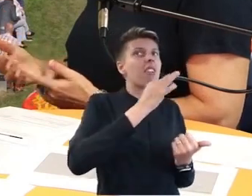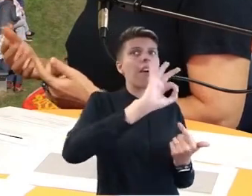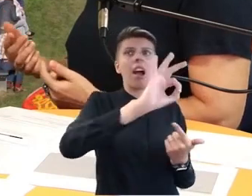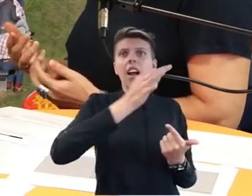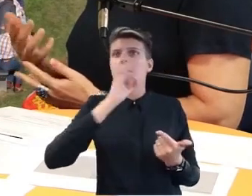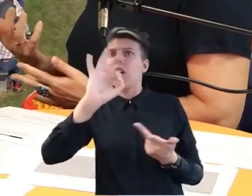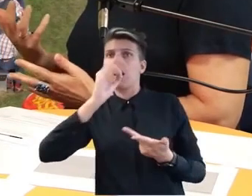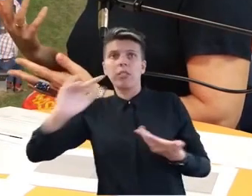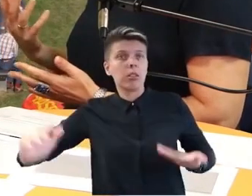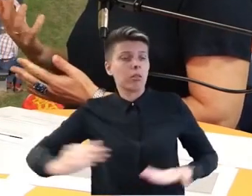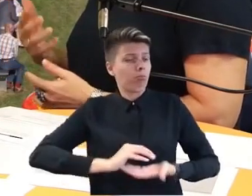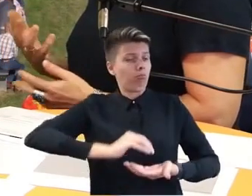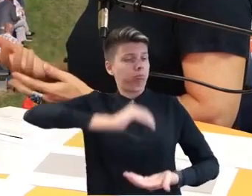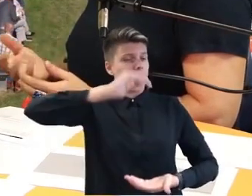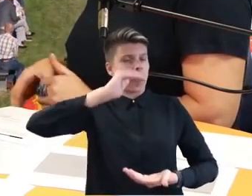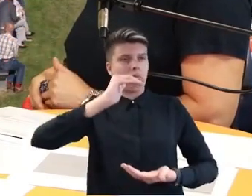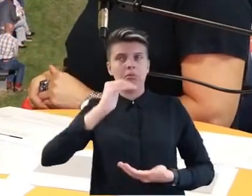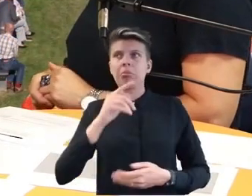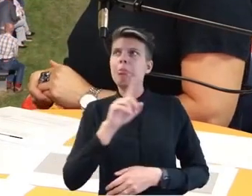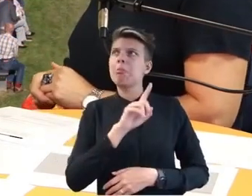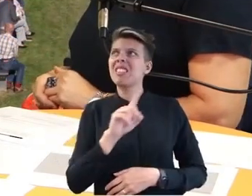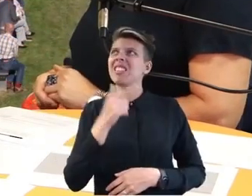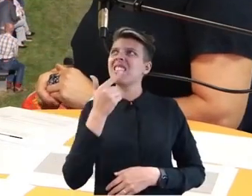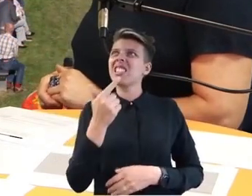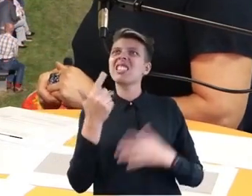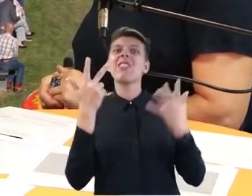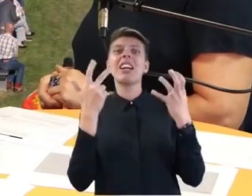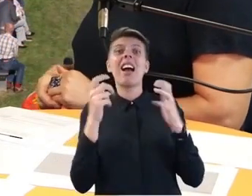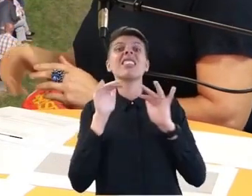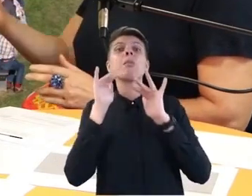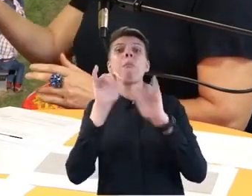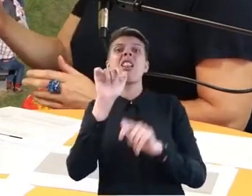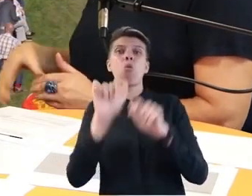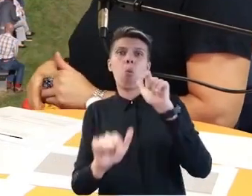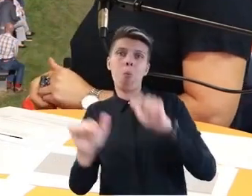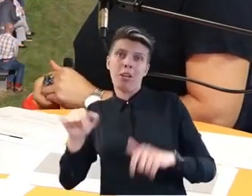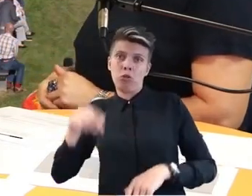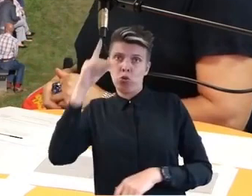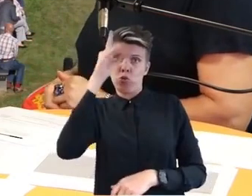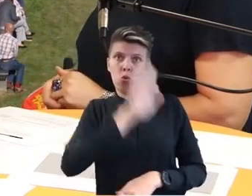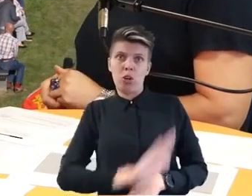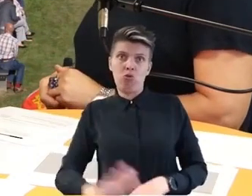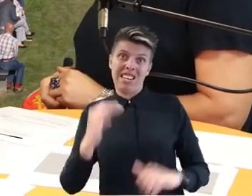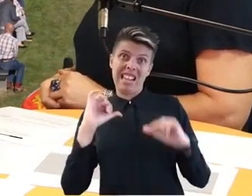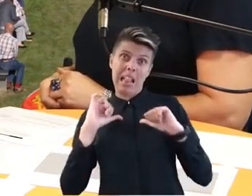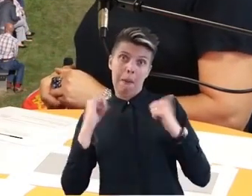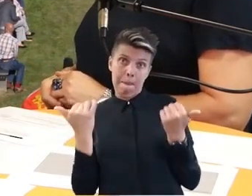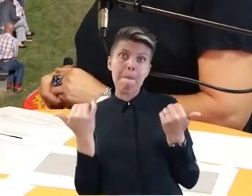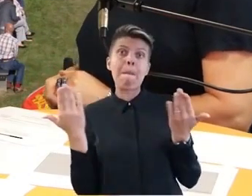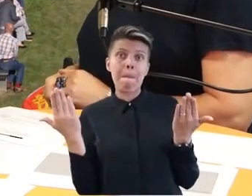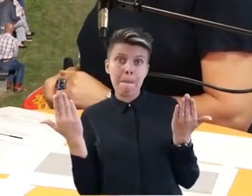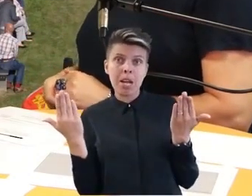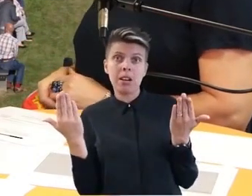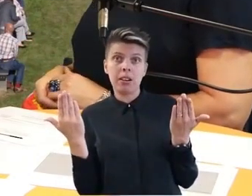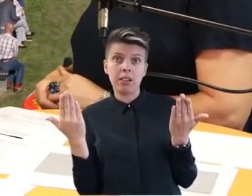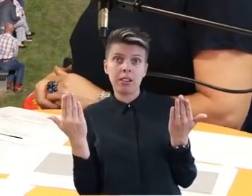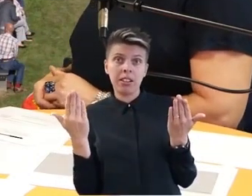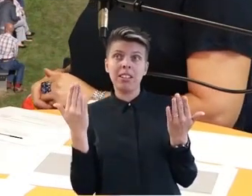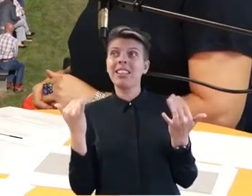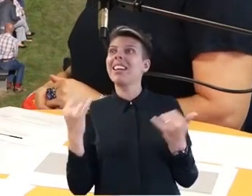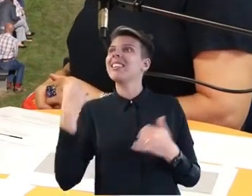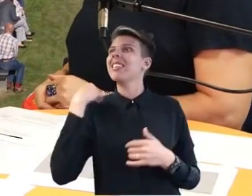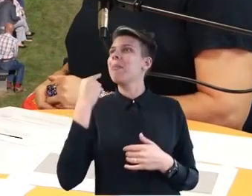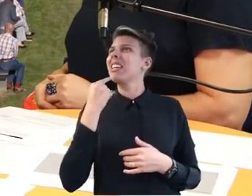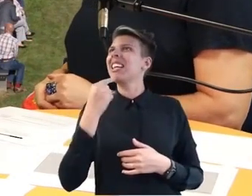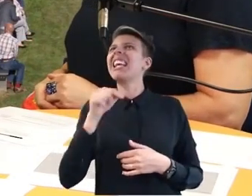zwischen 82 millionen auf 10 millionen menschen in deutschland sehr am anfang auch gesagt die bevölkerung gibt es